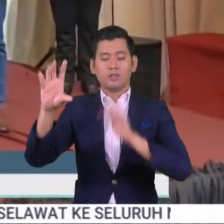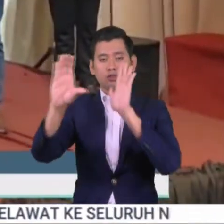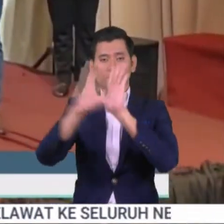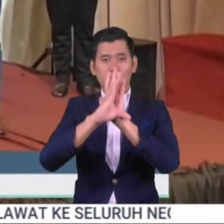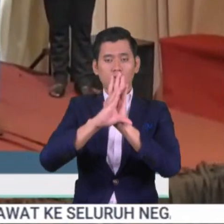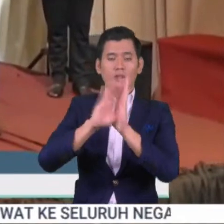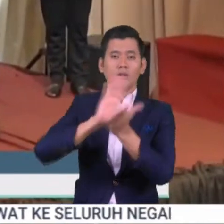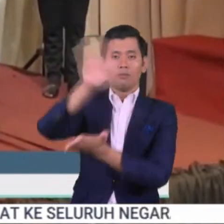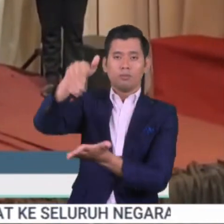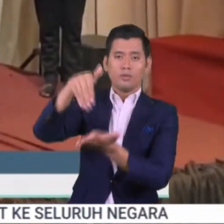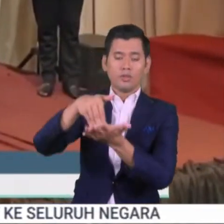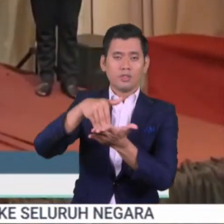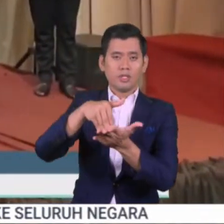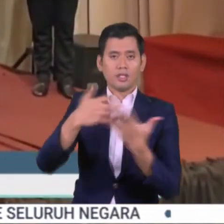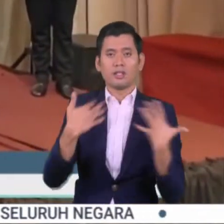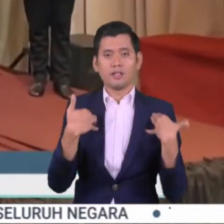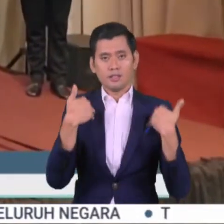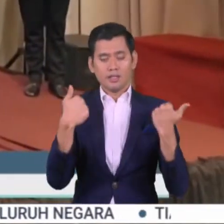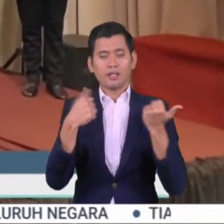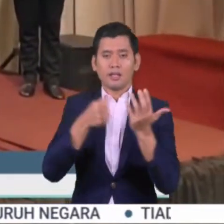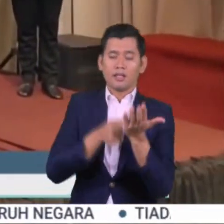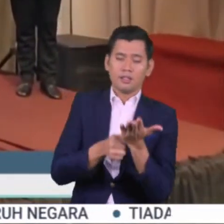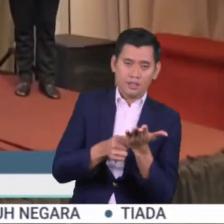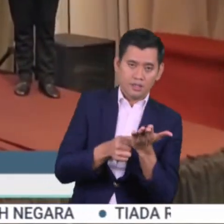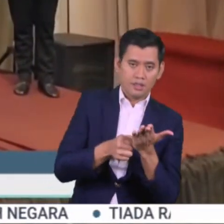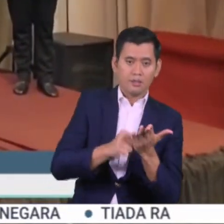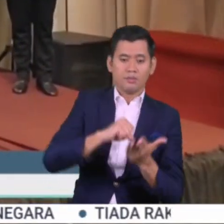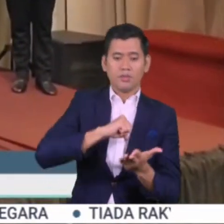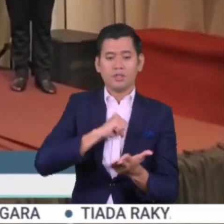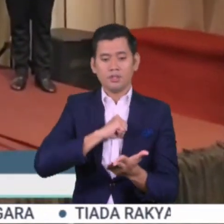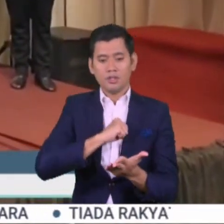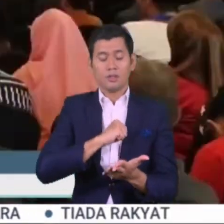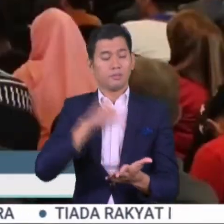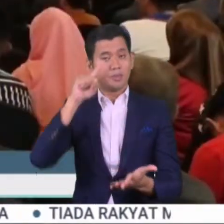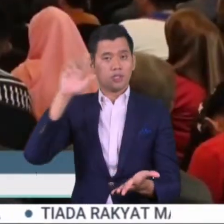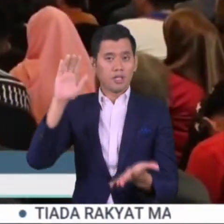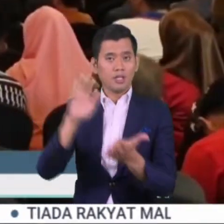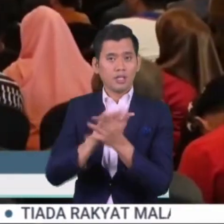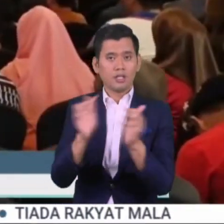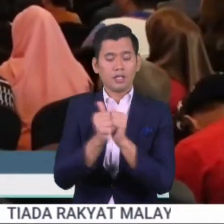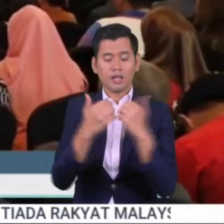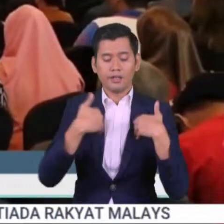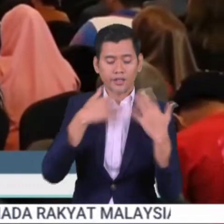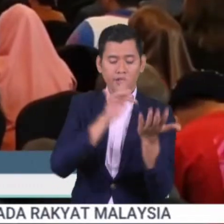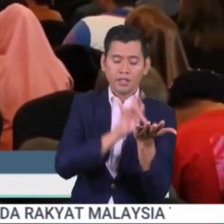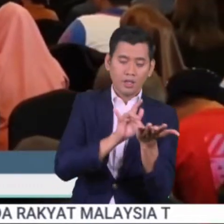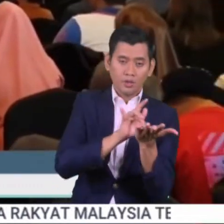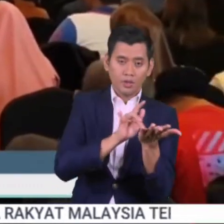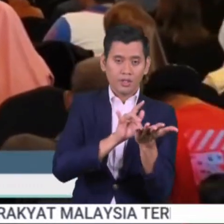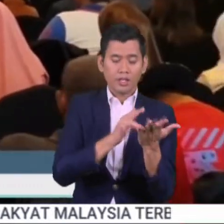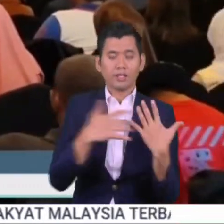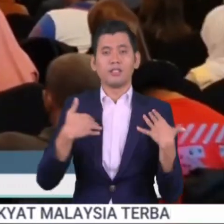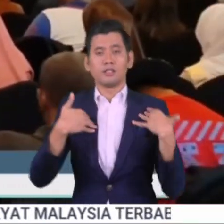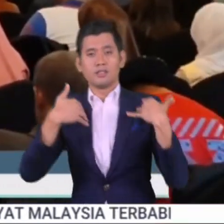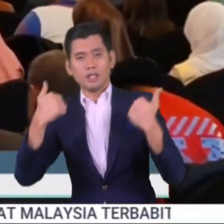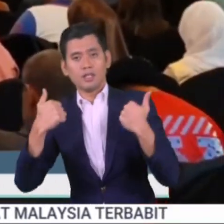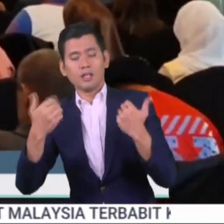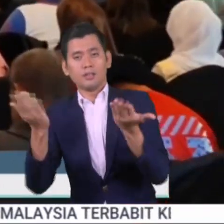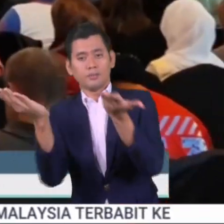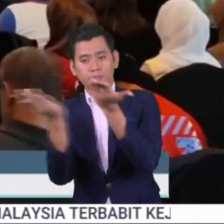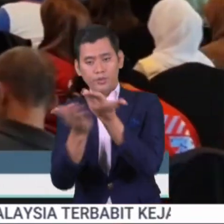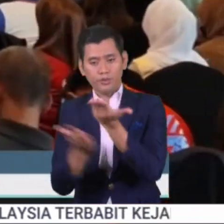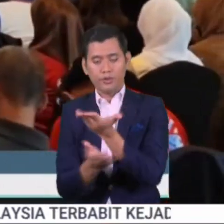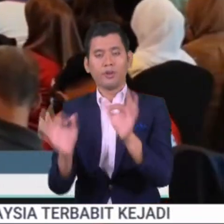Pusat Pemulihan Dadah Persendirian PPDP. Beliau yakin dengan adanya rawatan dan pemulihan serta dokongan keluarga